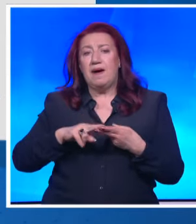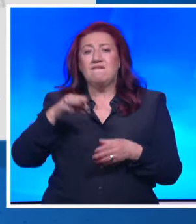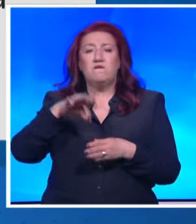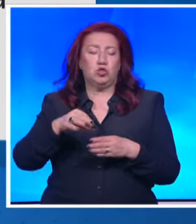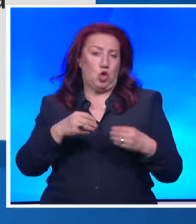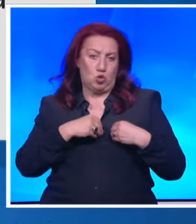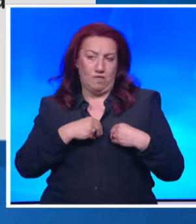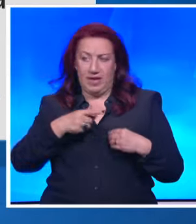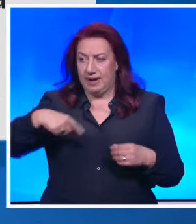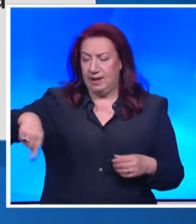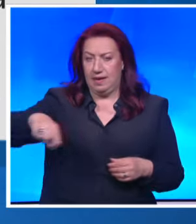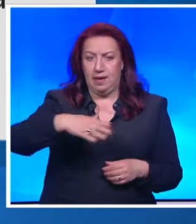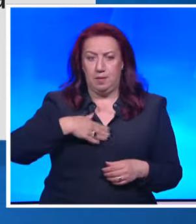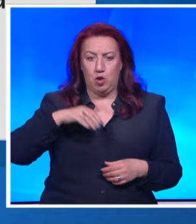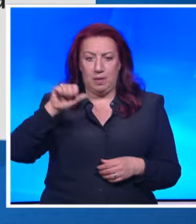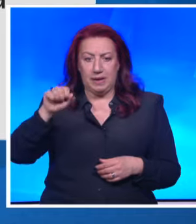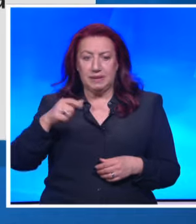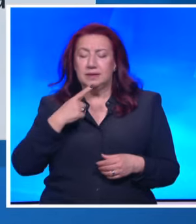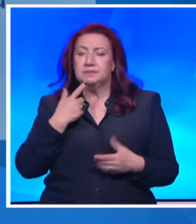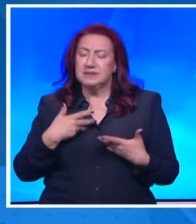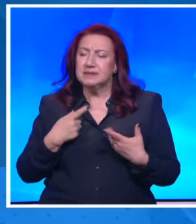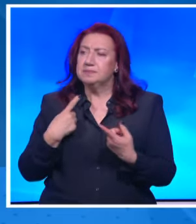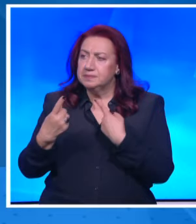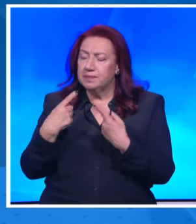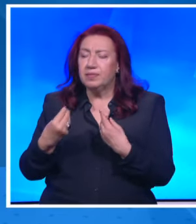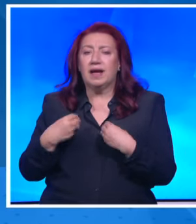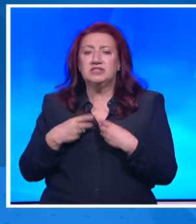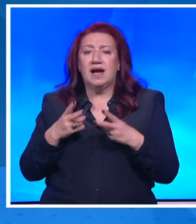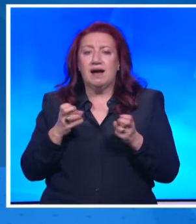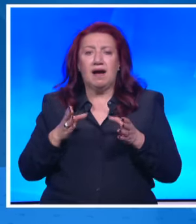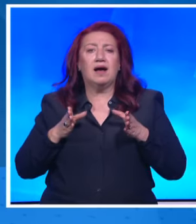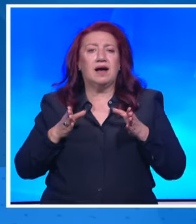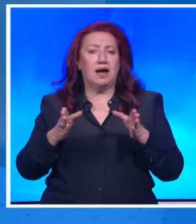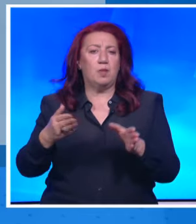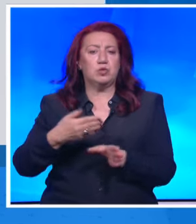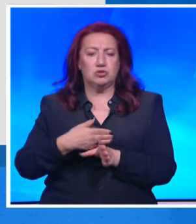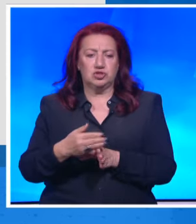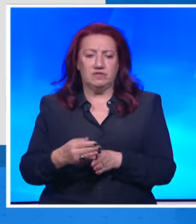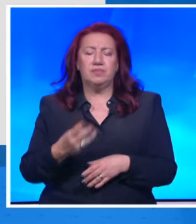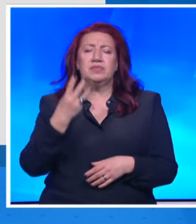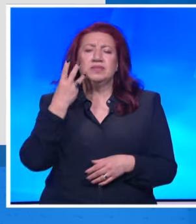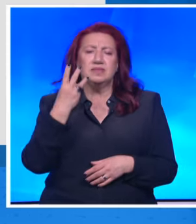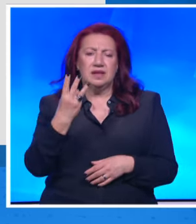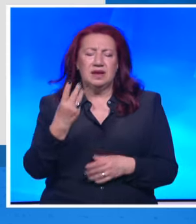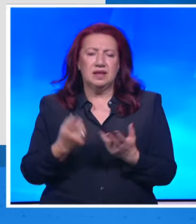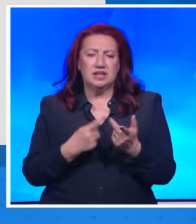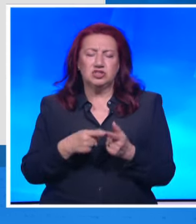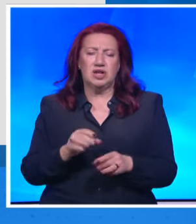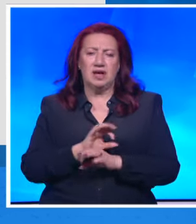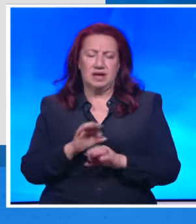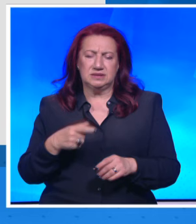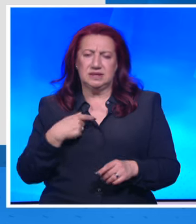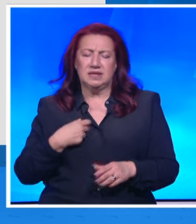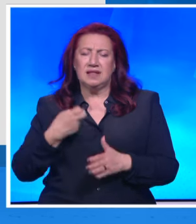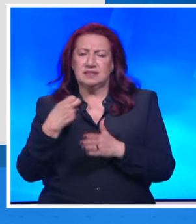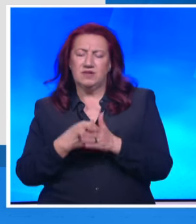разчитам на откровен диалог, който да посочи пътя напред. Три неща са ясни. Ще бъдем силна и градивна опозиция. Ще сме най-твърдите